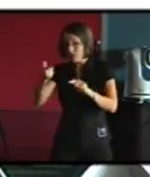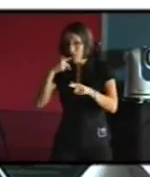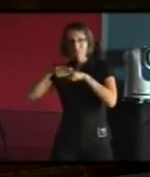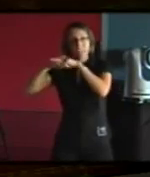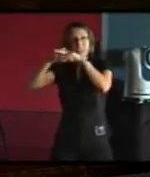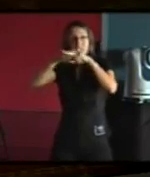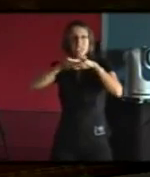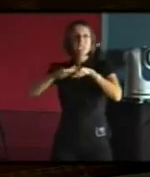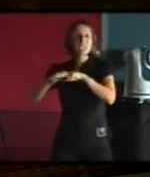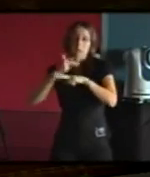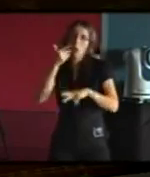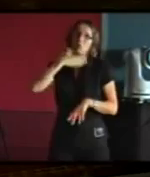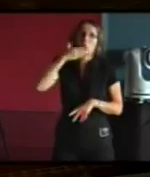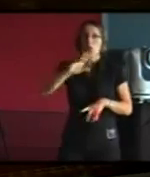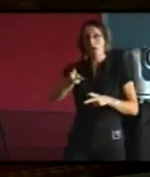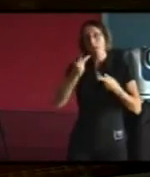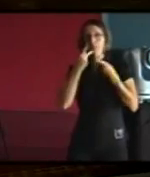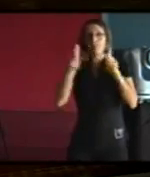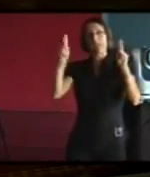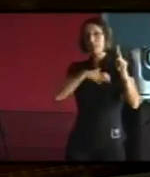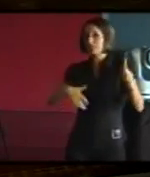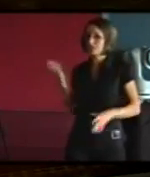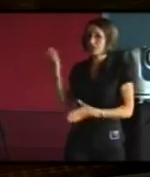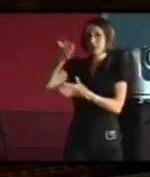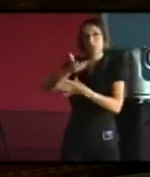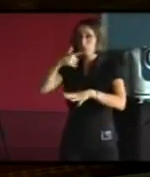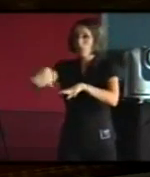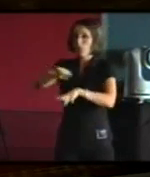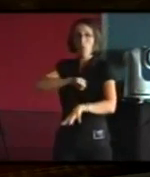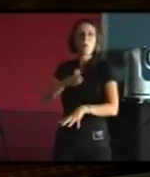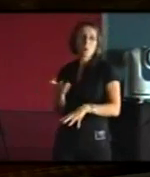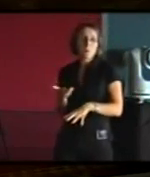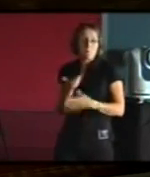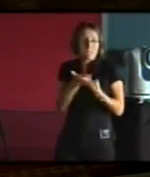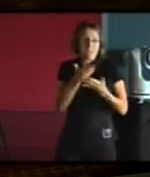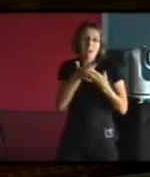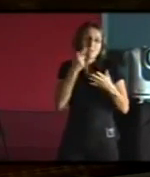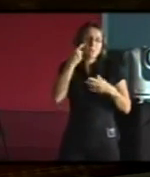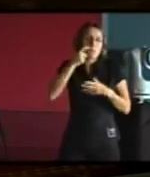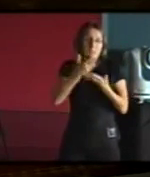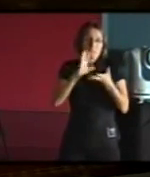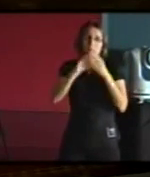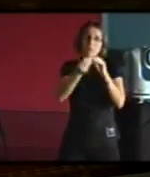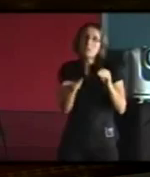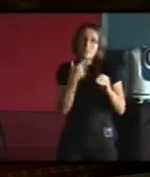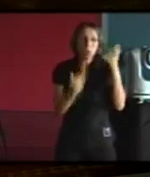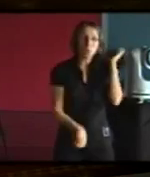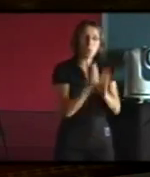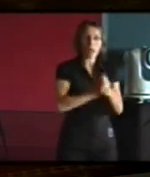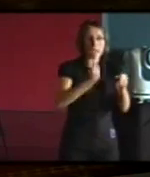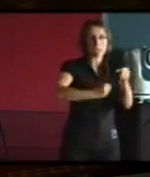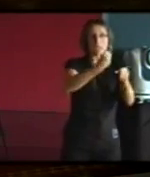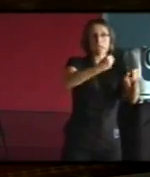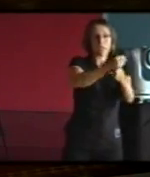converti dans d'autres activités. Mais c'est le premier cycle, hein. Celui-ci est le premier cycle que nous l'inventons. Parce qu'en